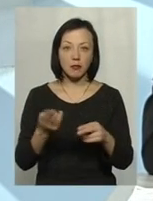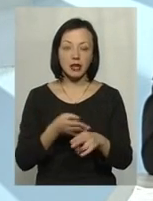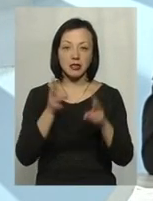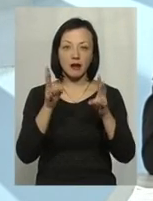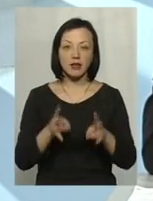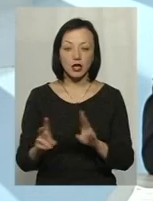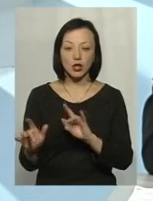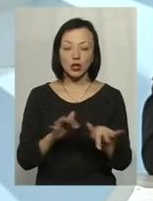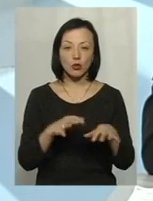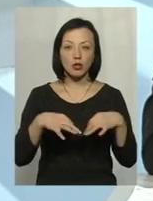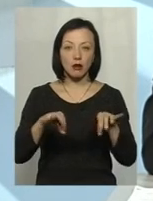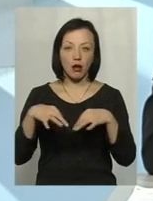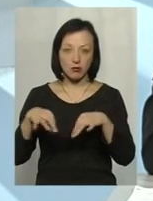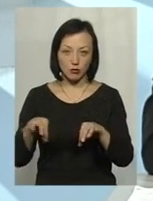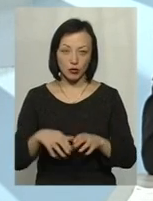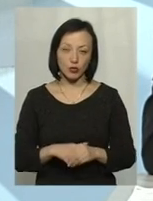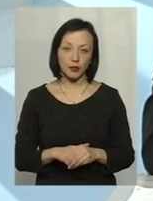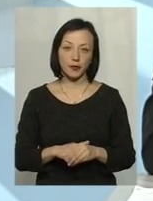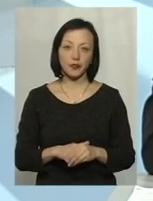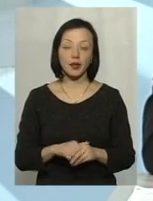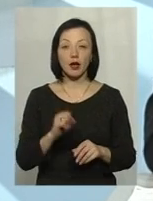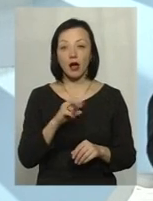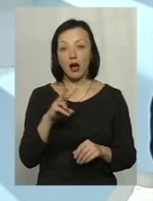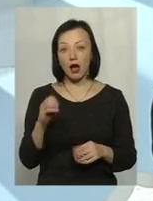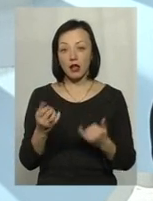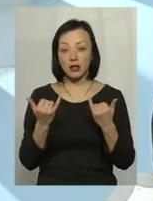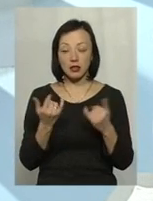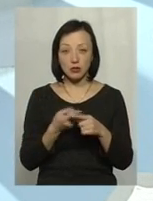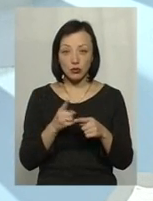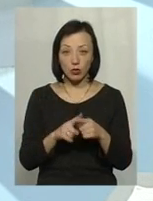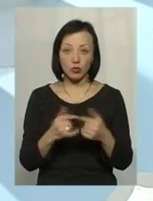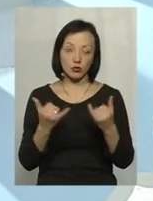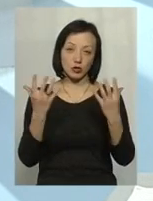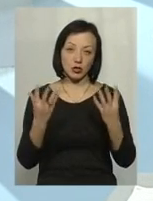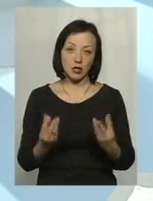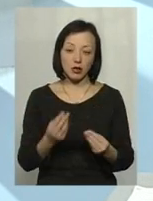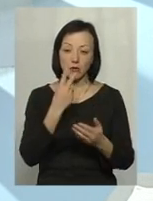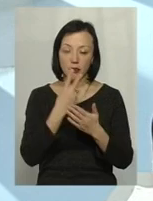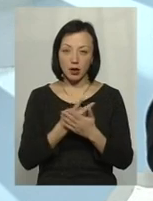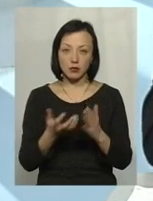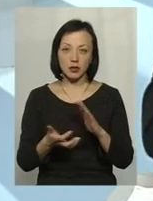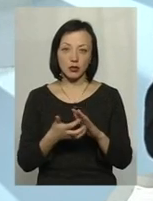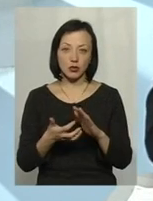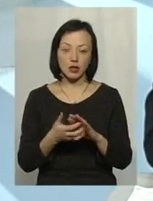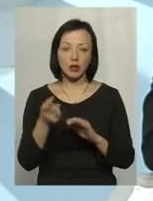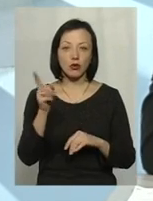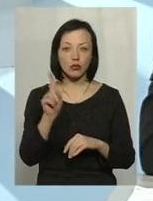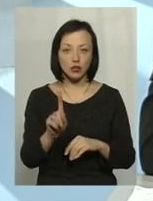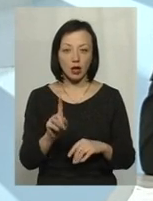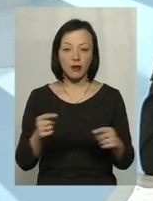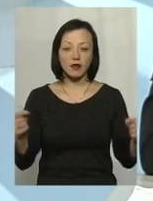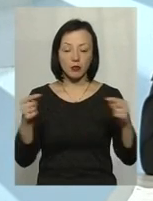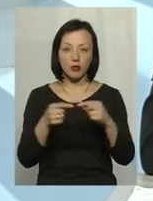рух транспортних засобів. Але цього на сьогоднішній день ми бачимо, що недостатньо, хоча